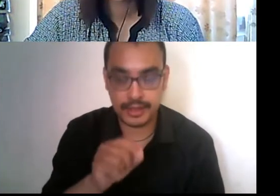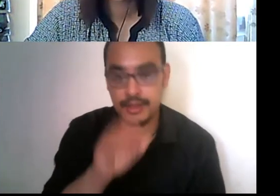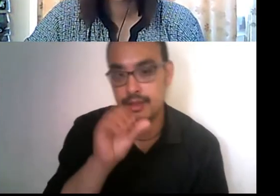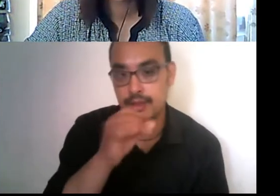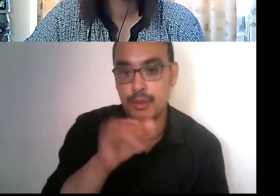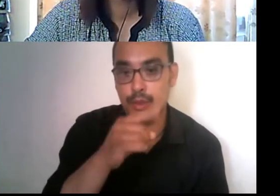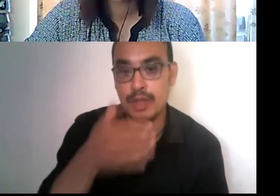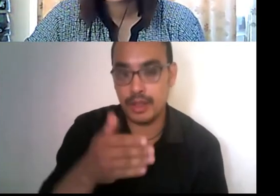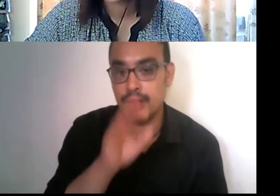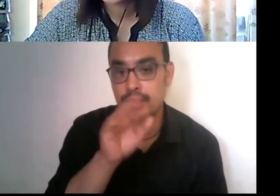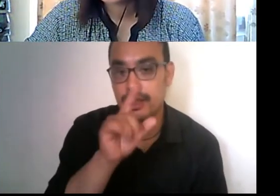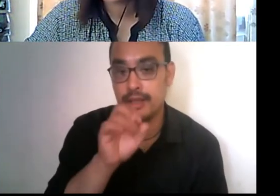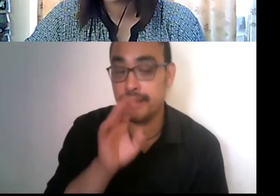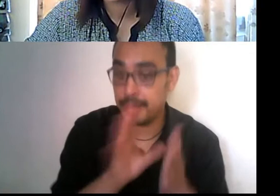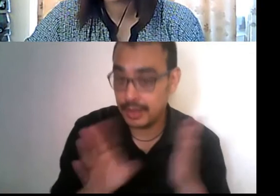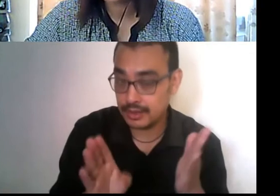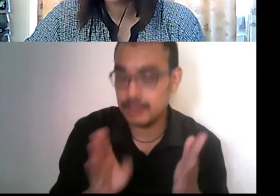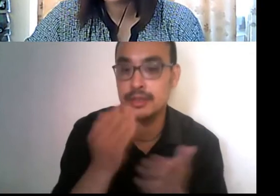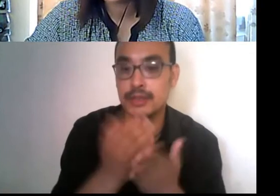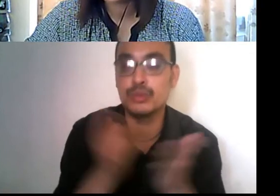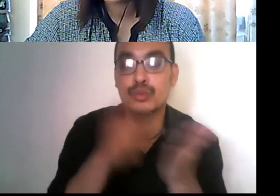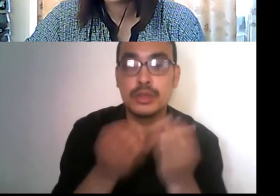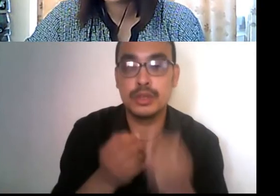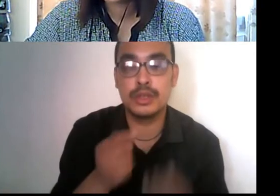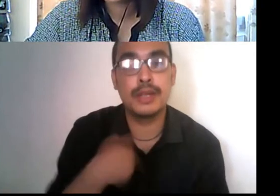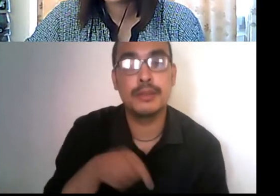यसै क्रमलाई अगाडि बढाउँदै आज हामीसँग हुनुहुन्छ